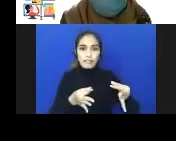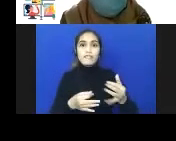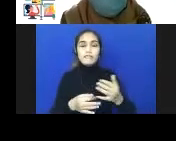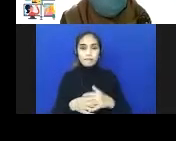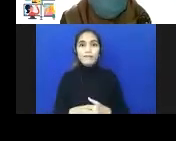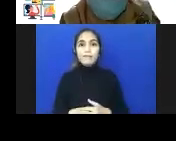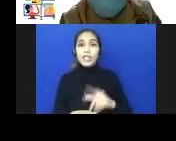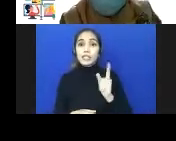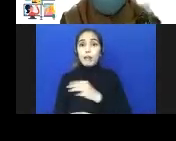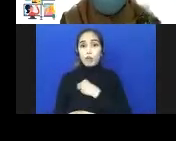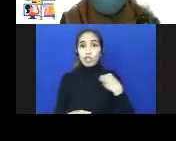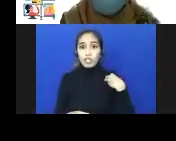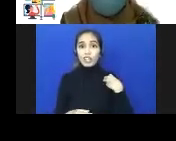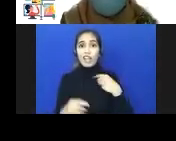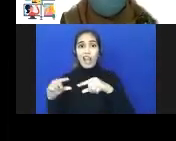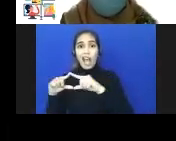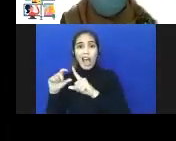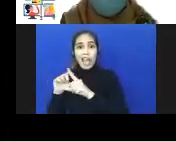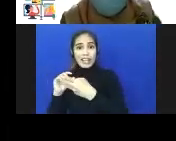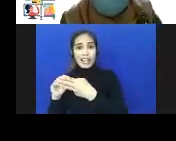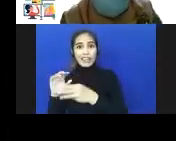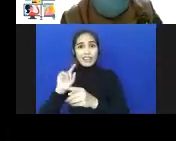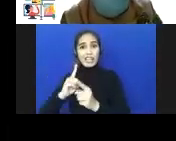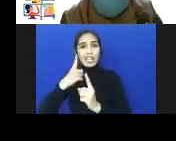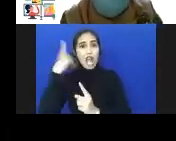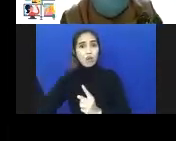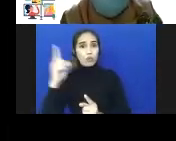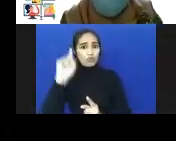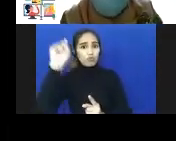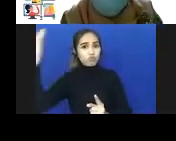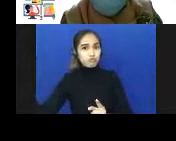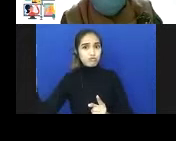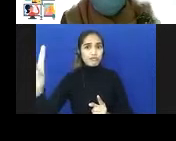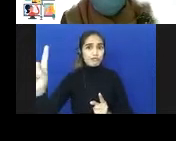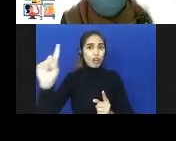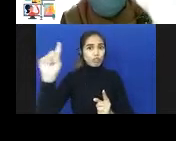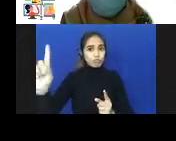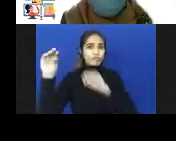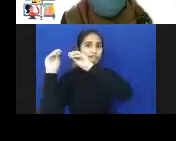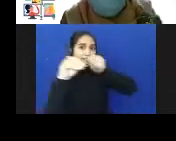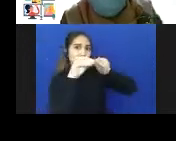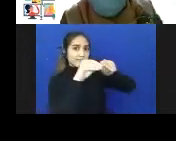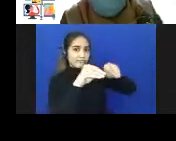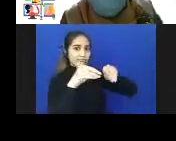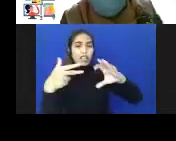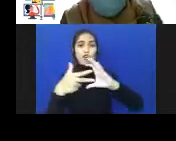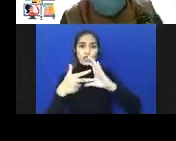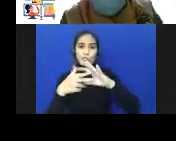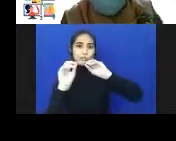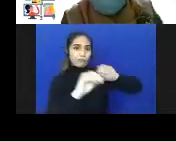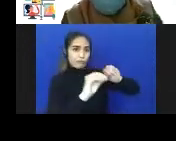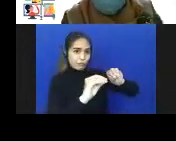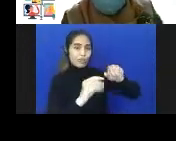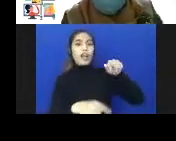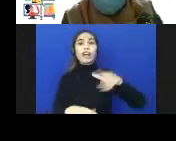Dr. Ade berada di tempat lain, jadi kami berusaha memfasilitasi teman-teman yang berada di lokasi OJT ketika ada